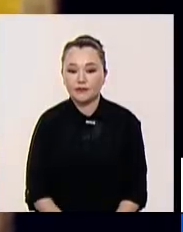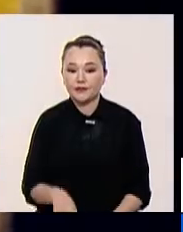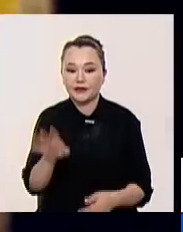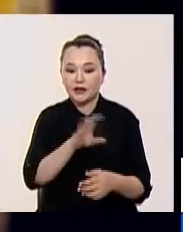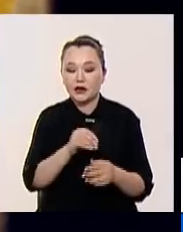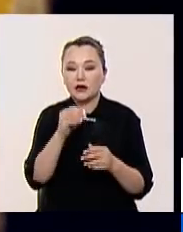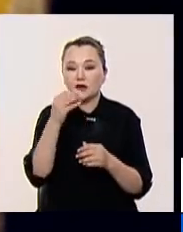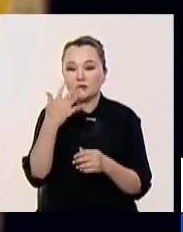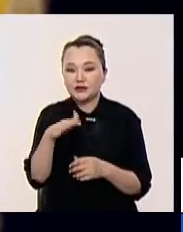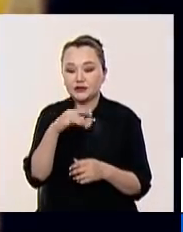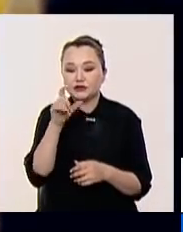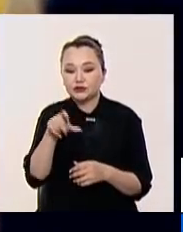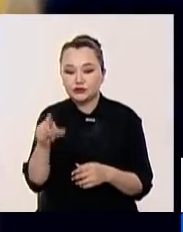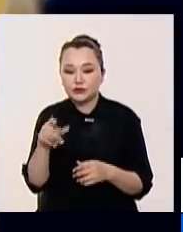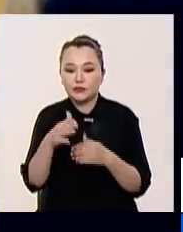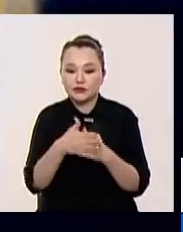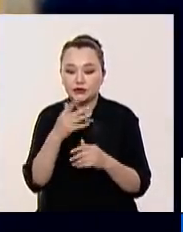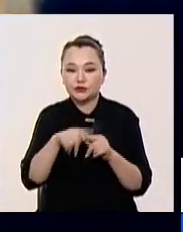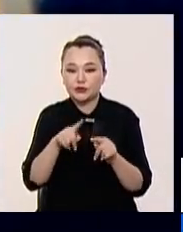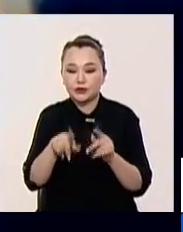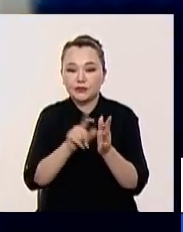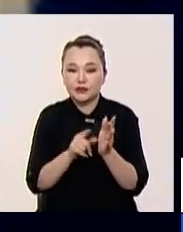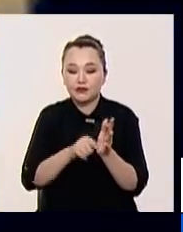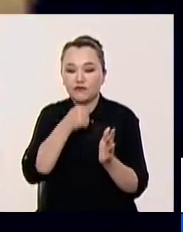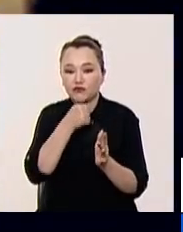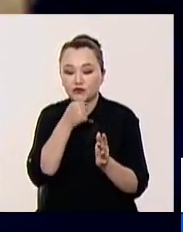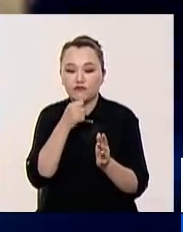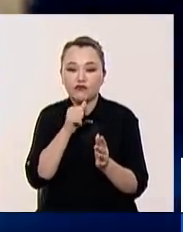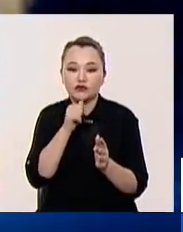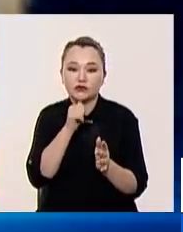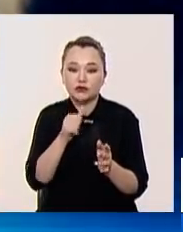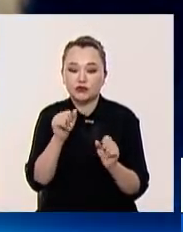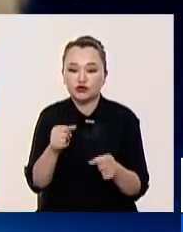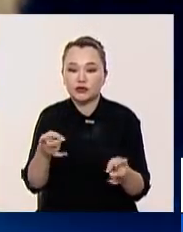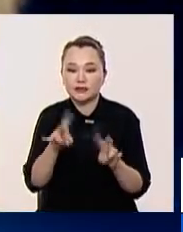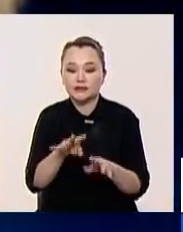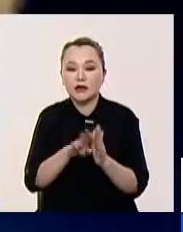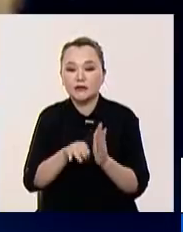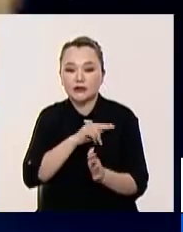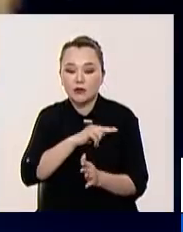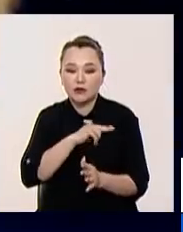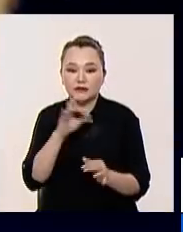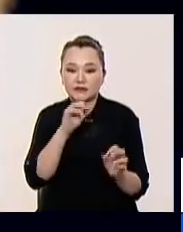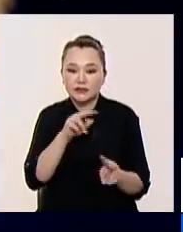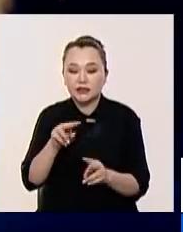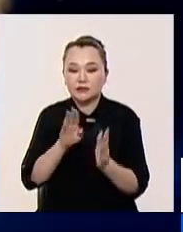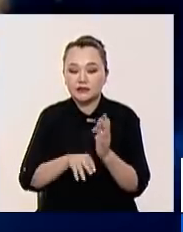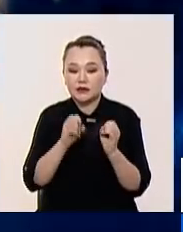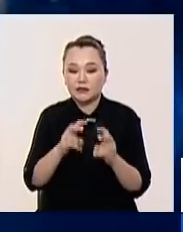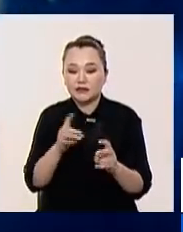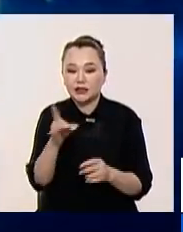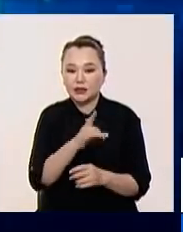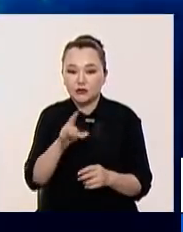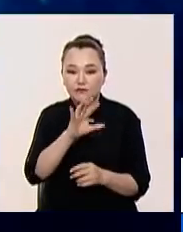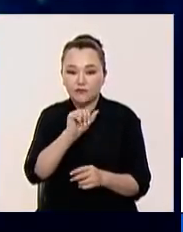Почти 500 охранников предпенсионного возраста в Костанае могут остаться без работы. Они следили за безопасностью регионального